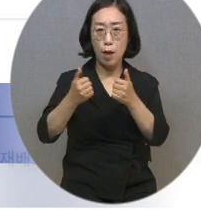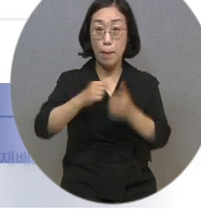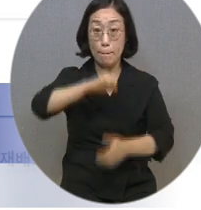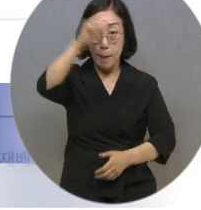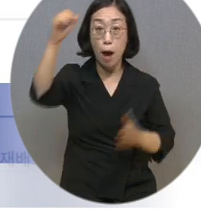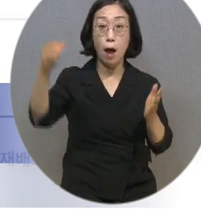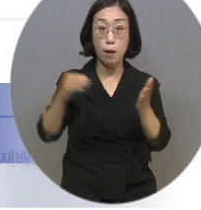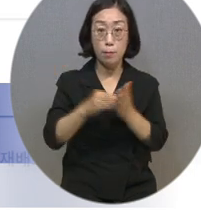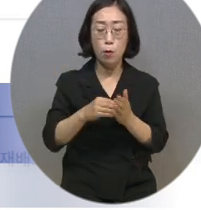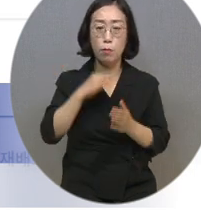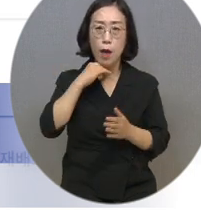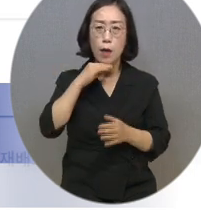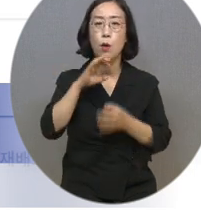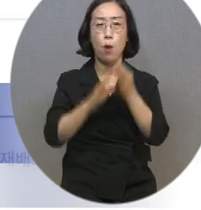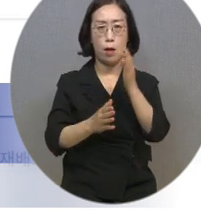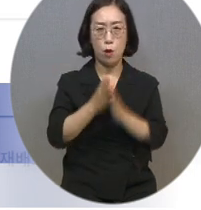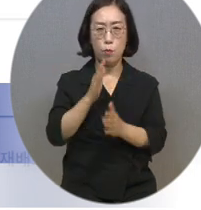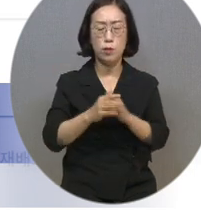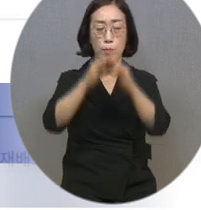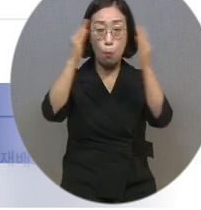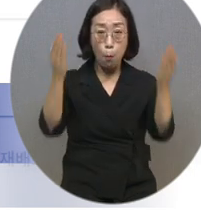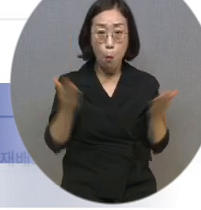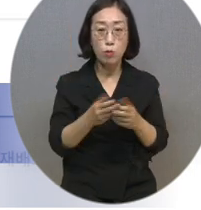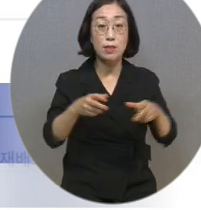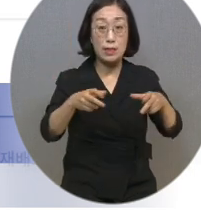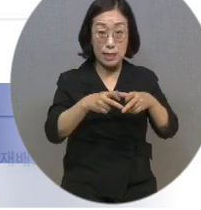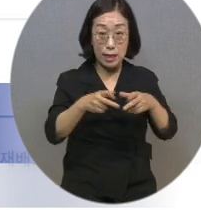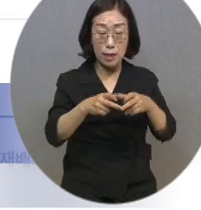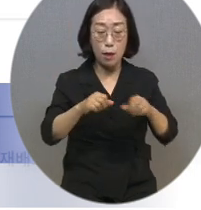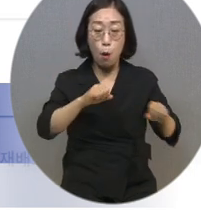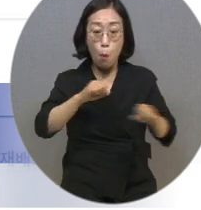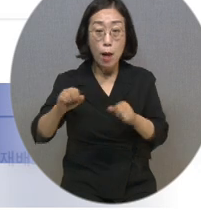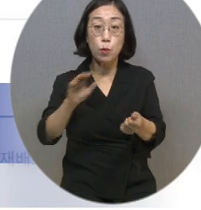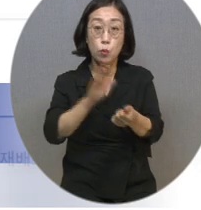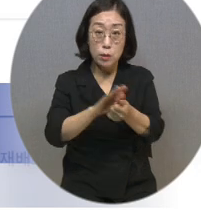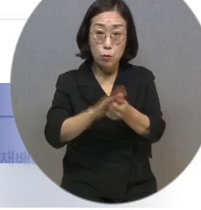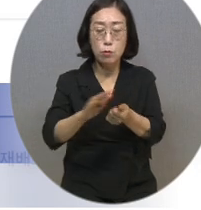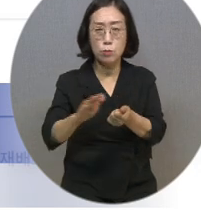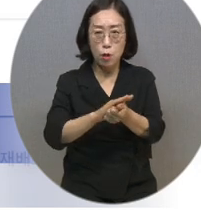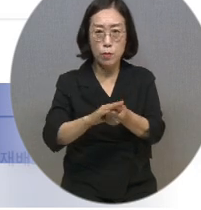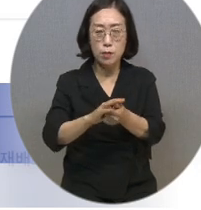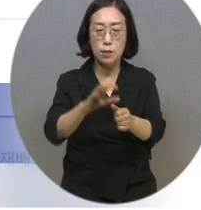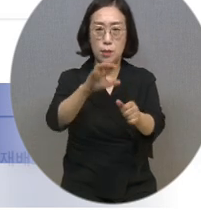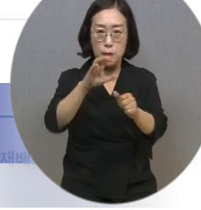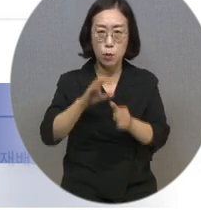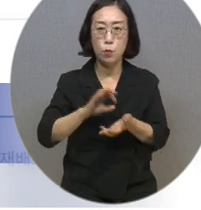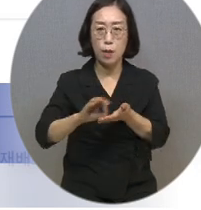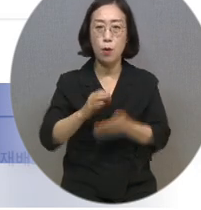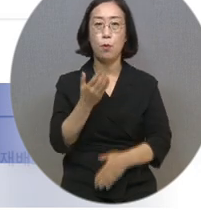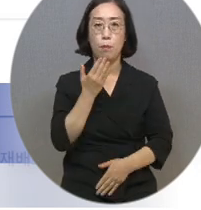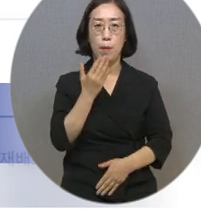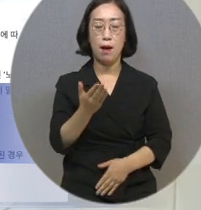통과한다면 연령과 관계없이 모든 장애인이 활동지원 서비스를 이용할 수 있게 됩니다.